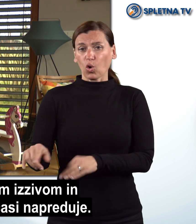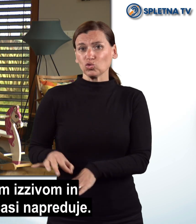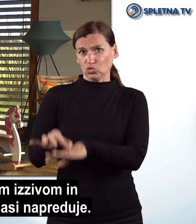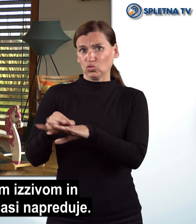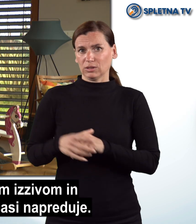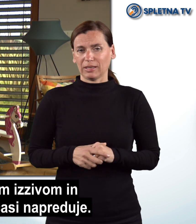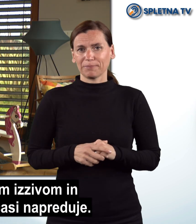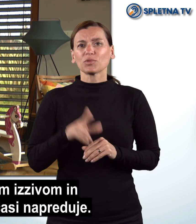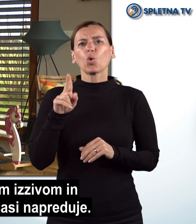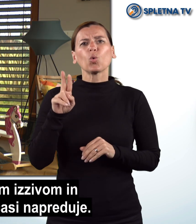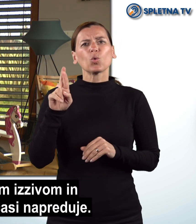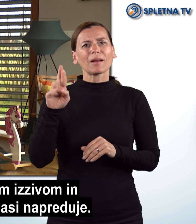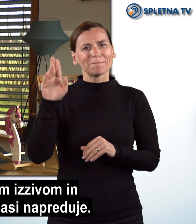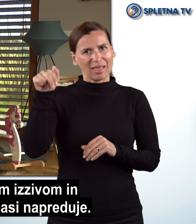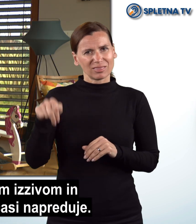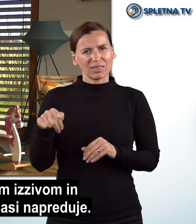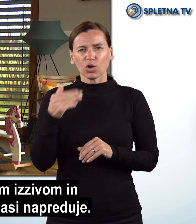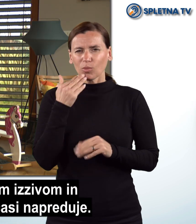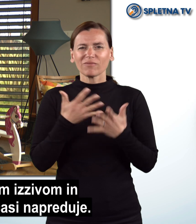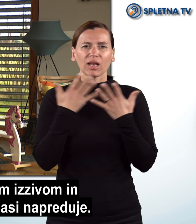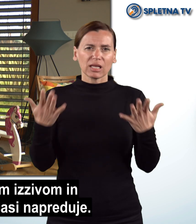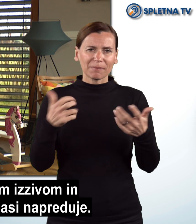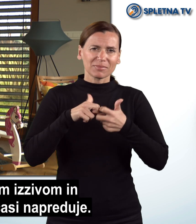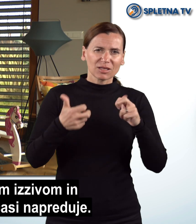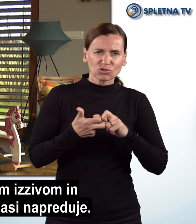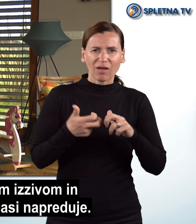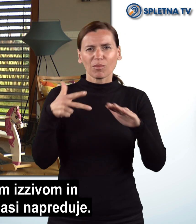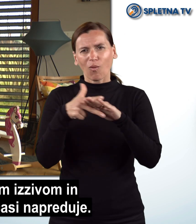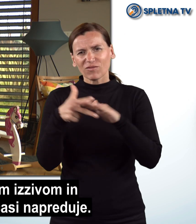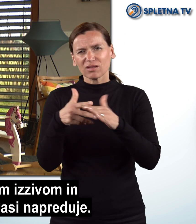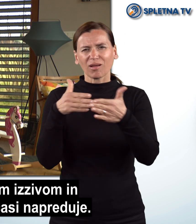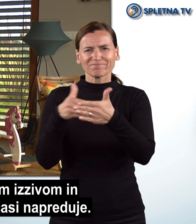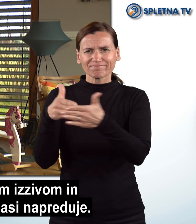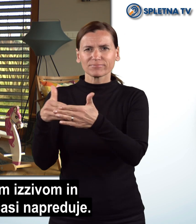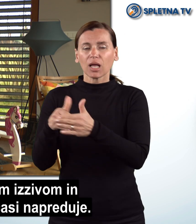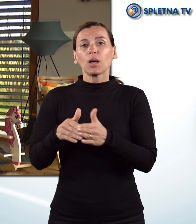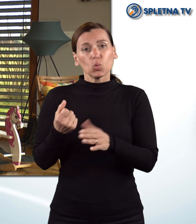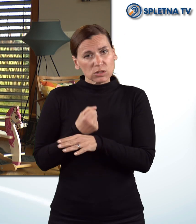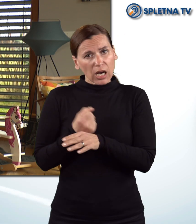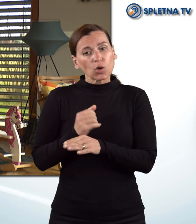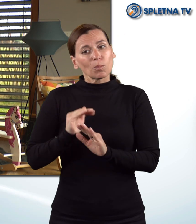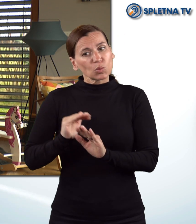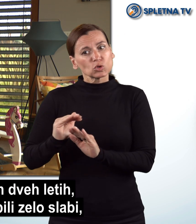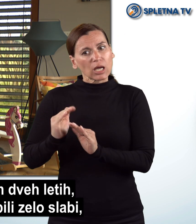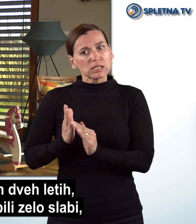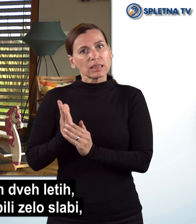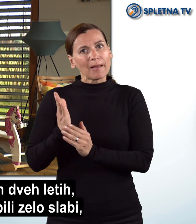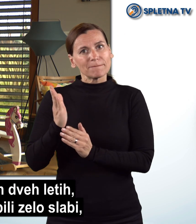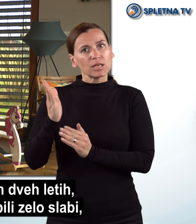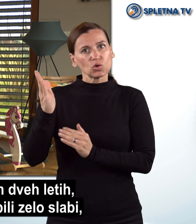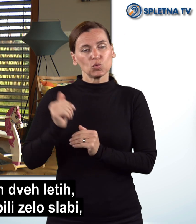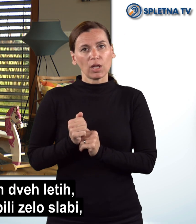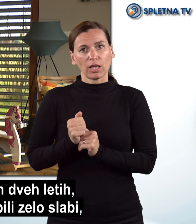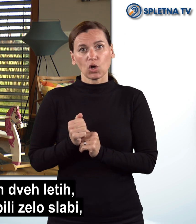kljub velikim izzivom in oviram vztrajno počasi napreduje. Obeti pri